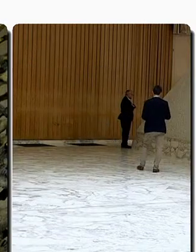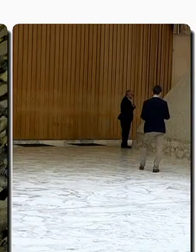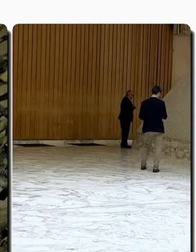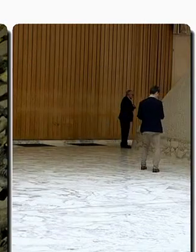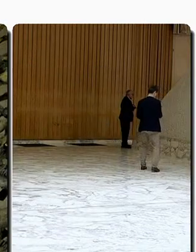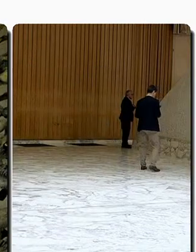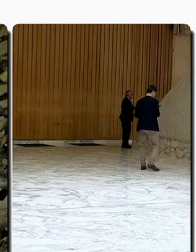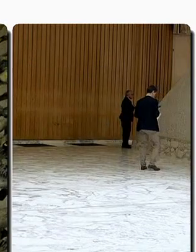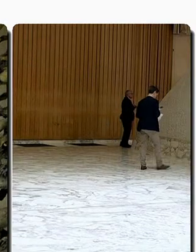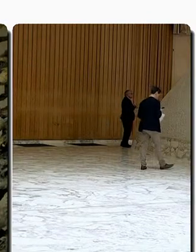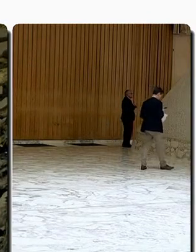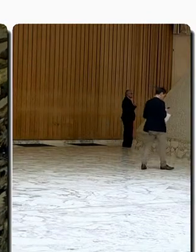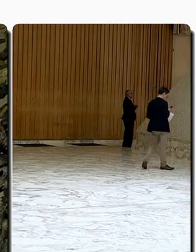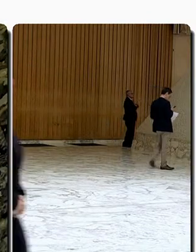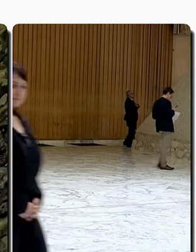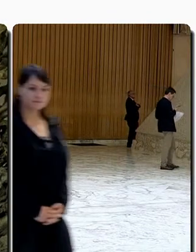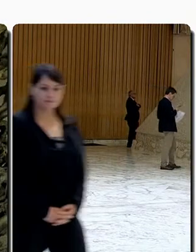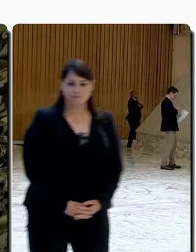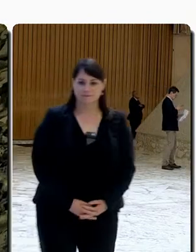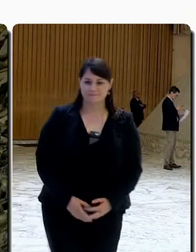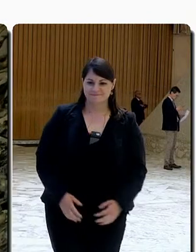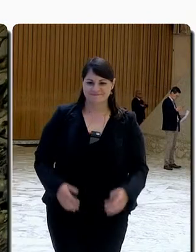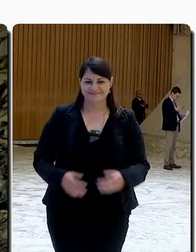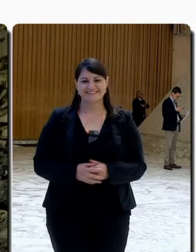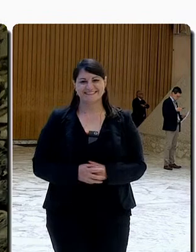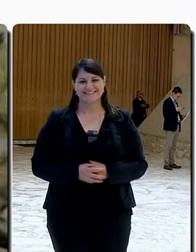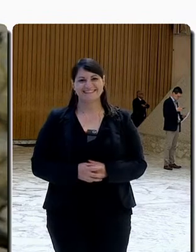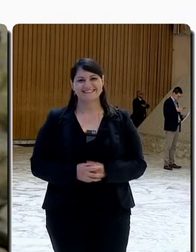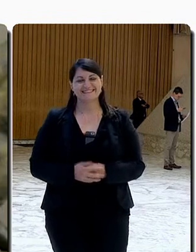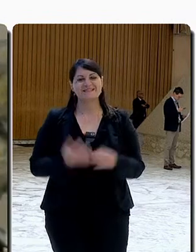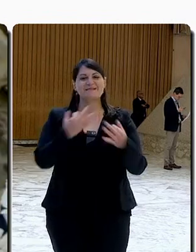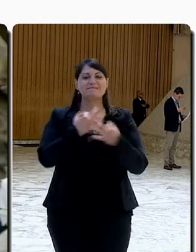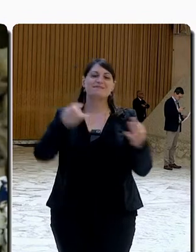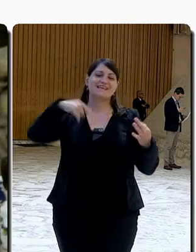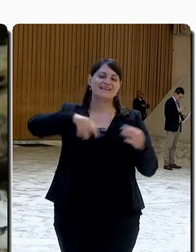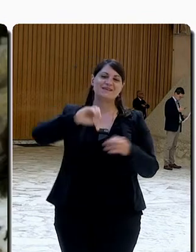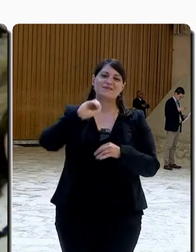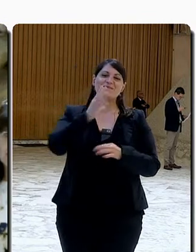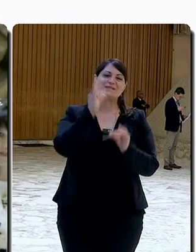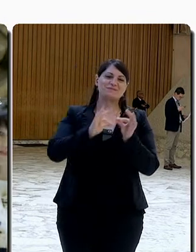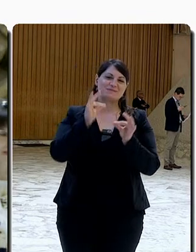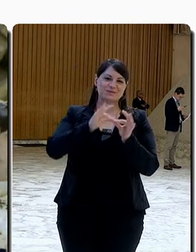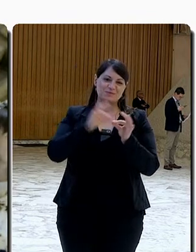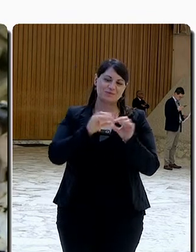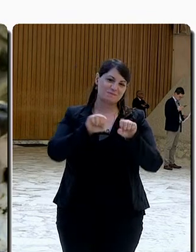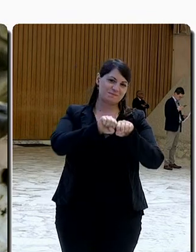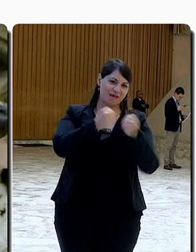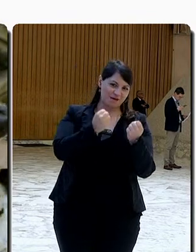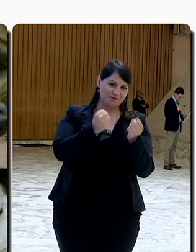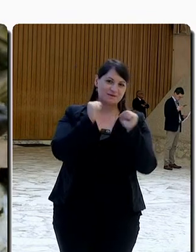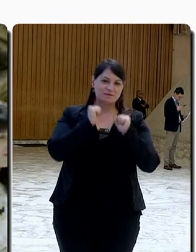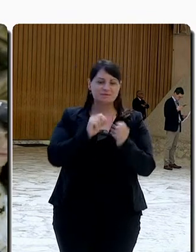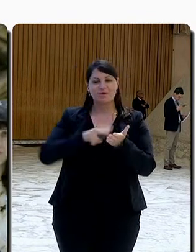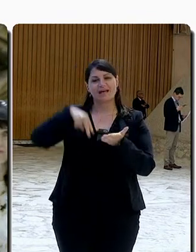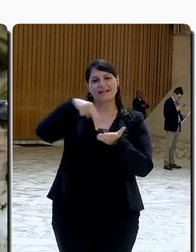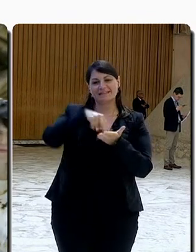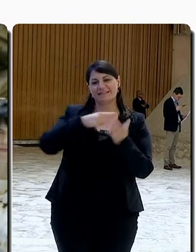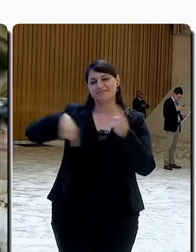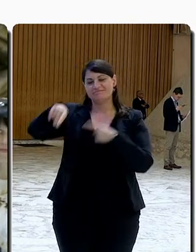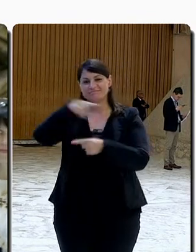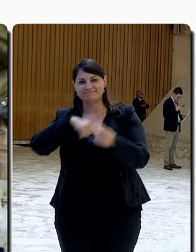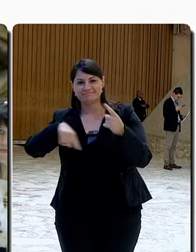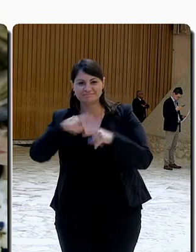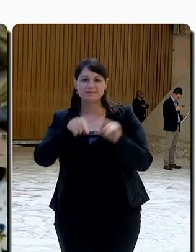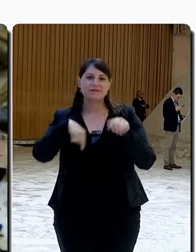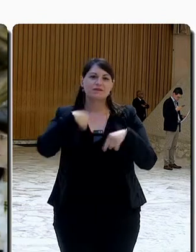Bene, abbiamo adesso 15 minuti per alzarci, sgranchirci un po' le gambe e poi torniamo in sala